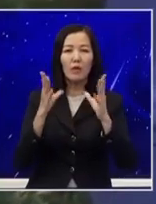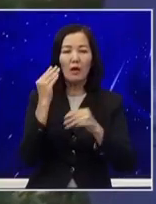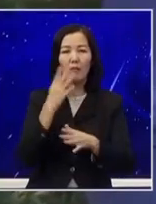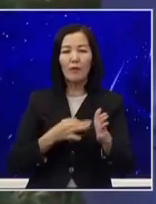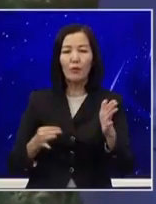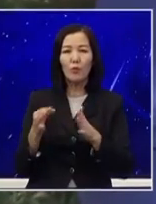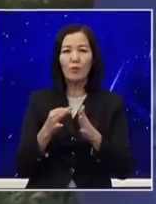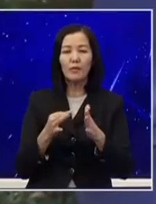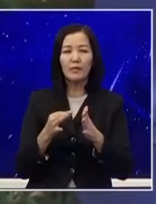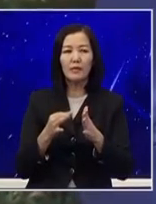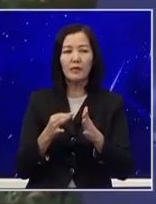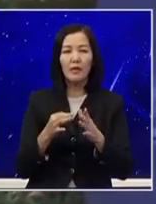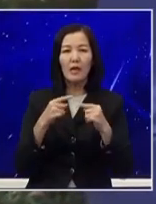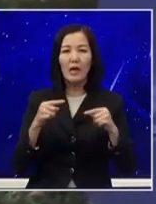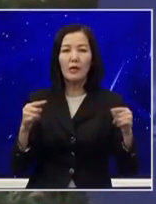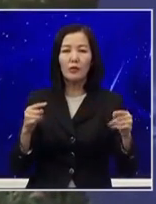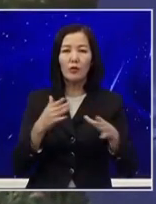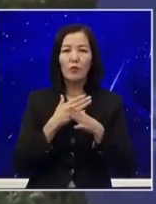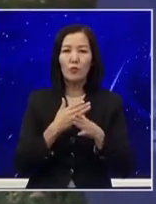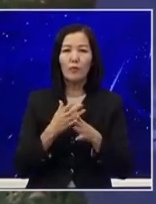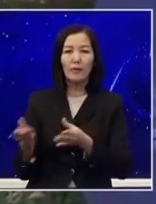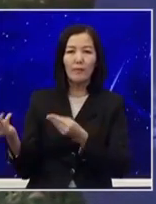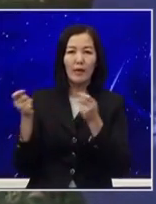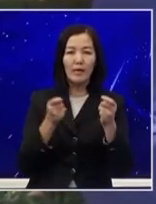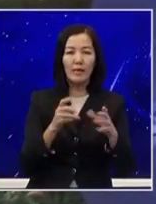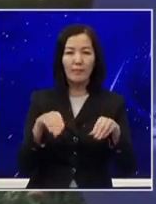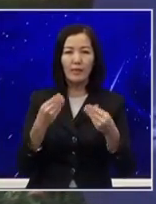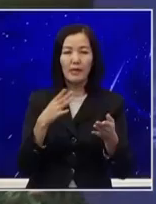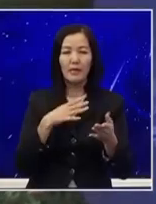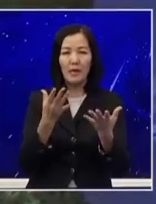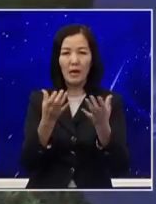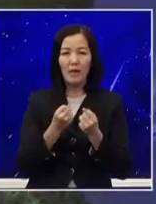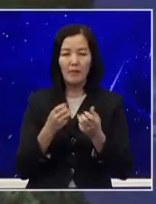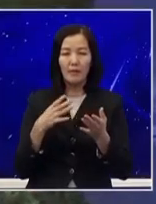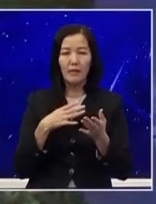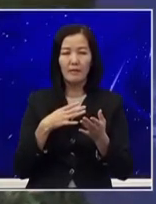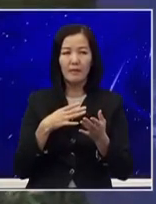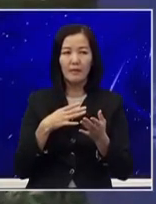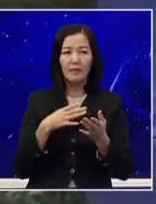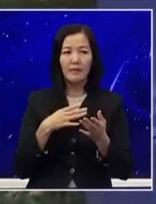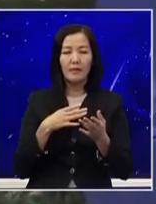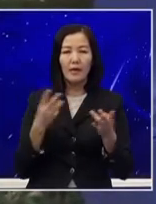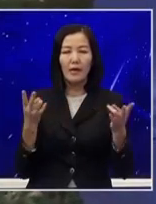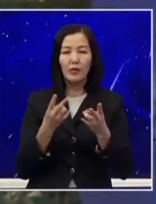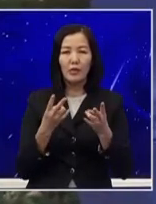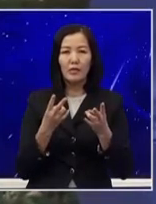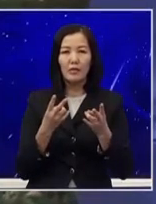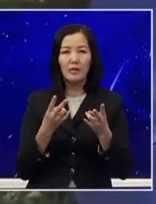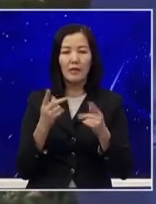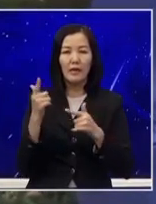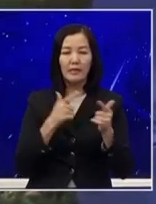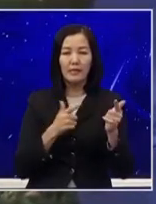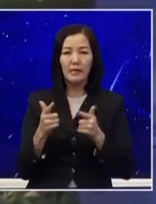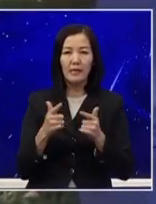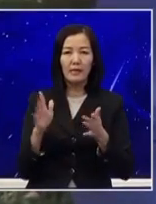жалпы Қазақстан бойынша бұл гуманитарлық көмектер әлі де таратылуда. Біз оның барлығын қабылдау кезінде тиісті әзірленген